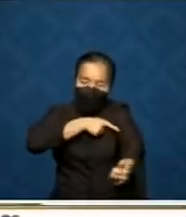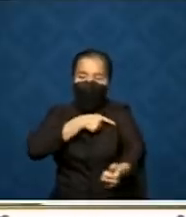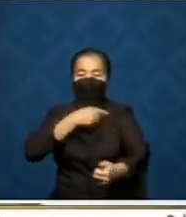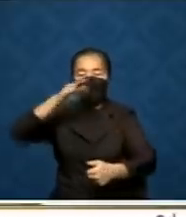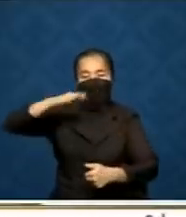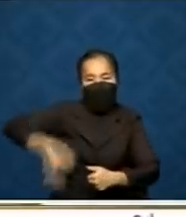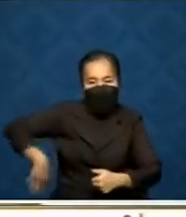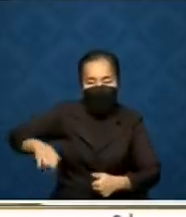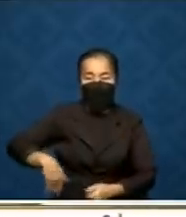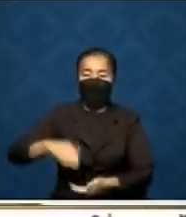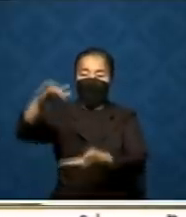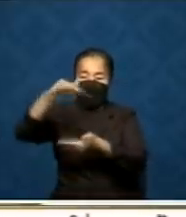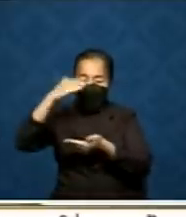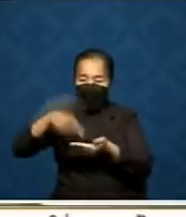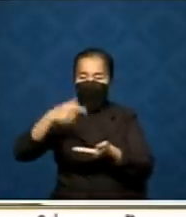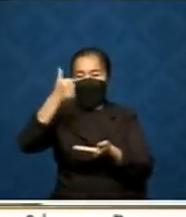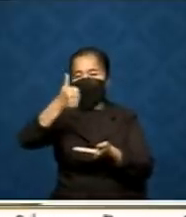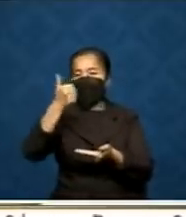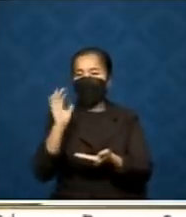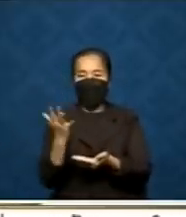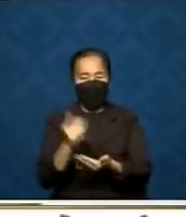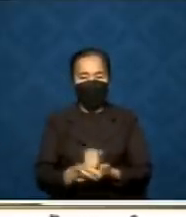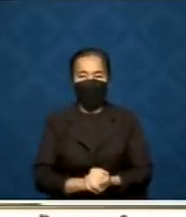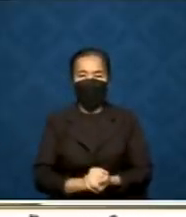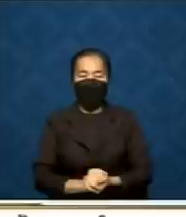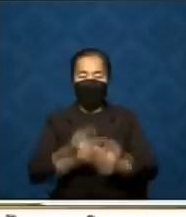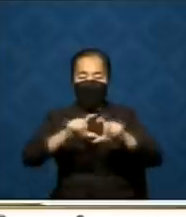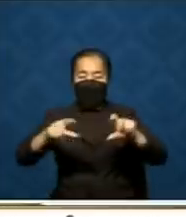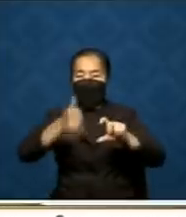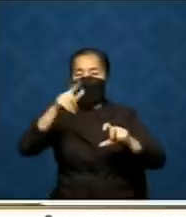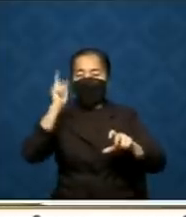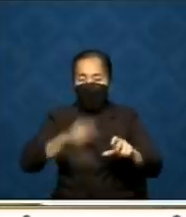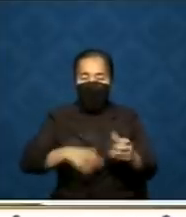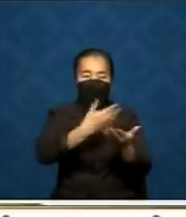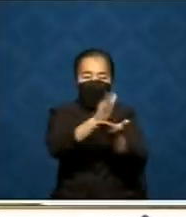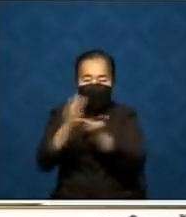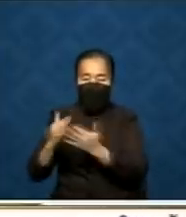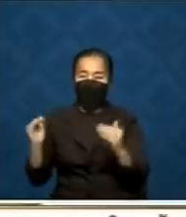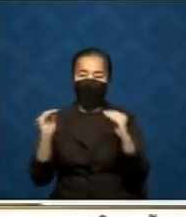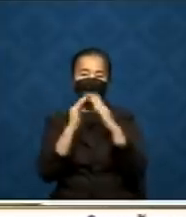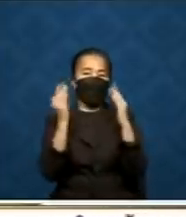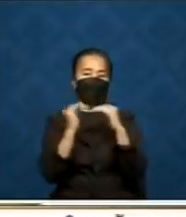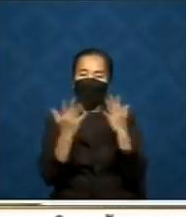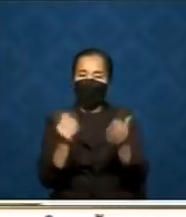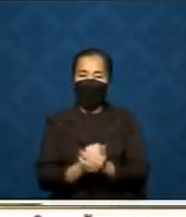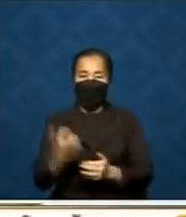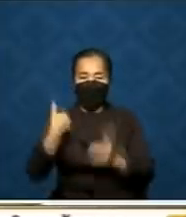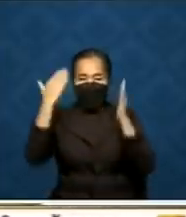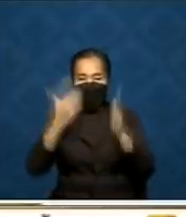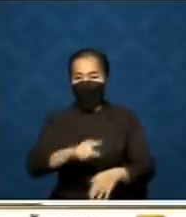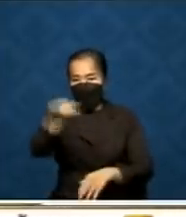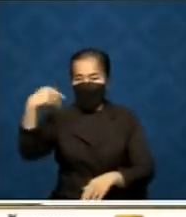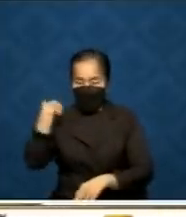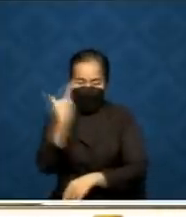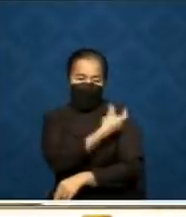มีคุณภาพที่มีคุณภาพที่ไม่รู้ครับก็กระจายไม่เป็นธรรมหีบวันนี้คนนึงได้ 3เข็มแล้วนี่